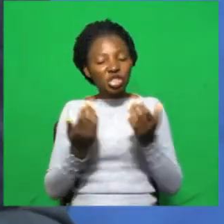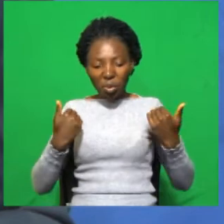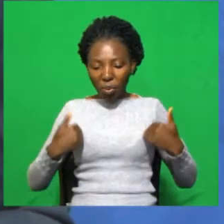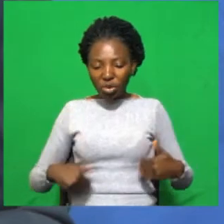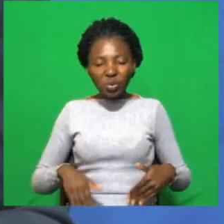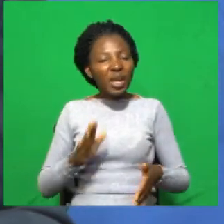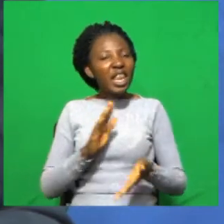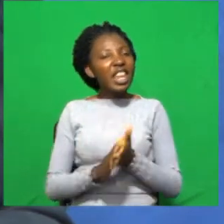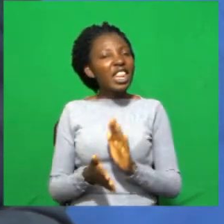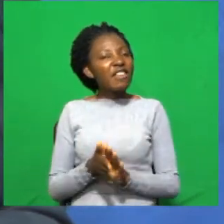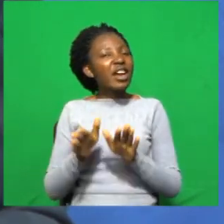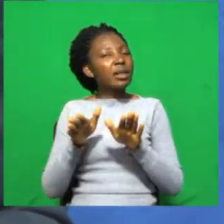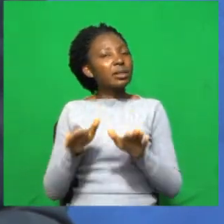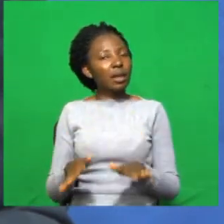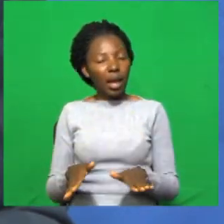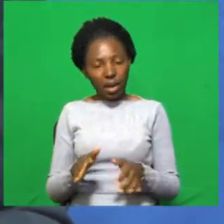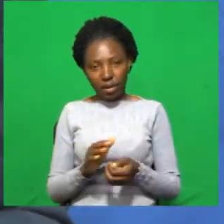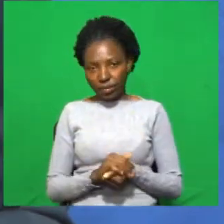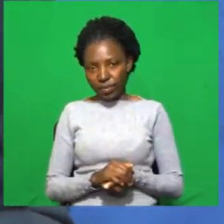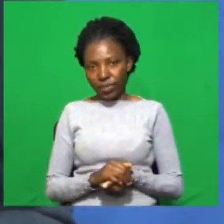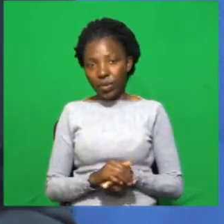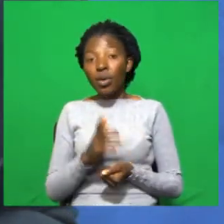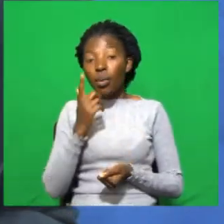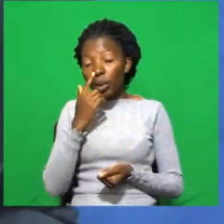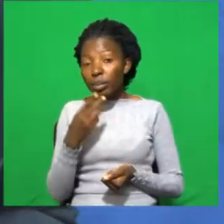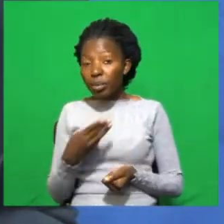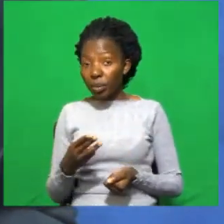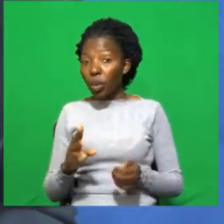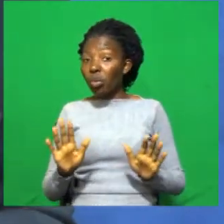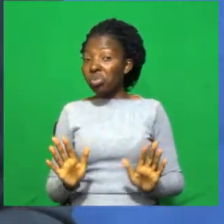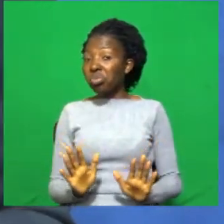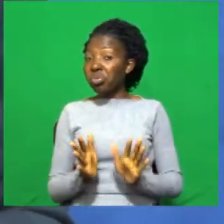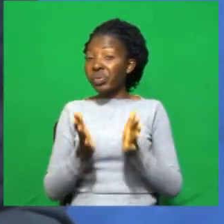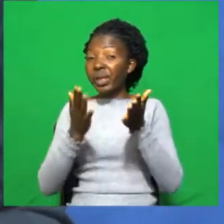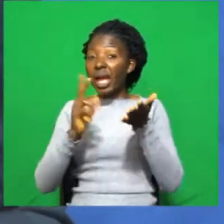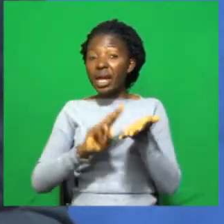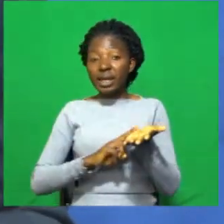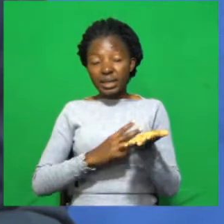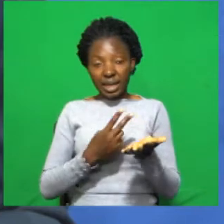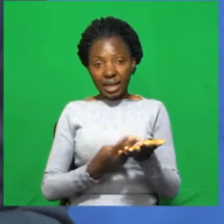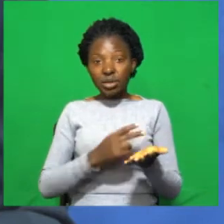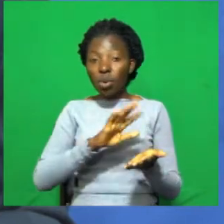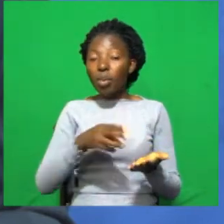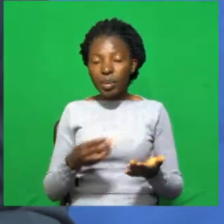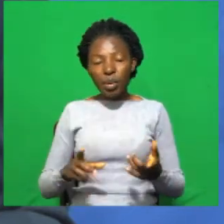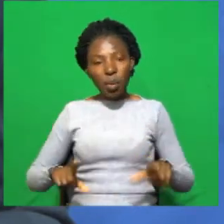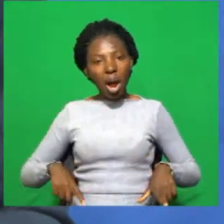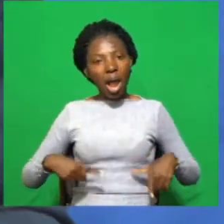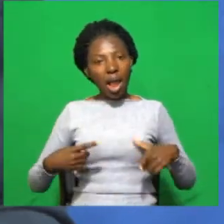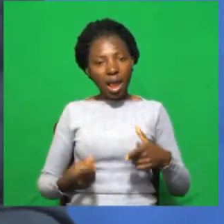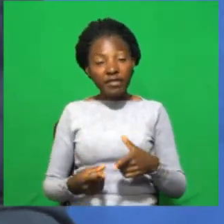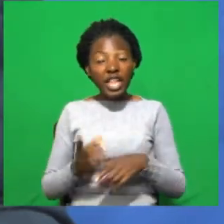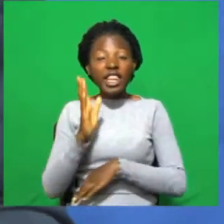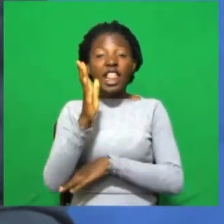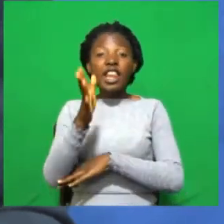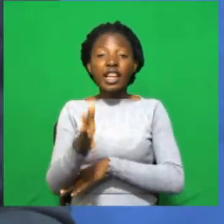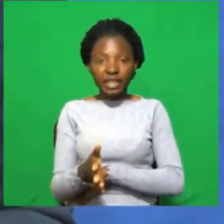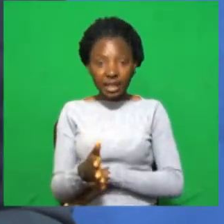usingazofi, usingazoori. Pavanenge vachimuka, vapenyu vanga vasara vachitenda